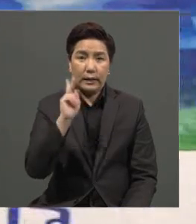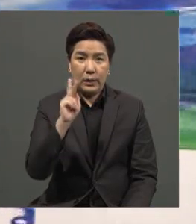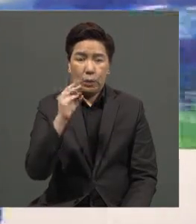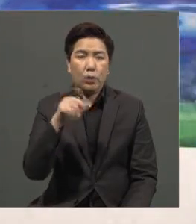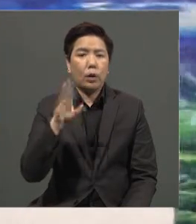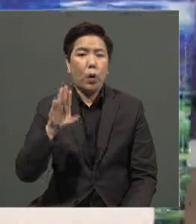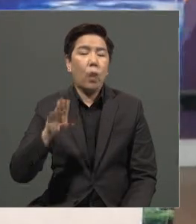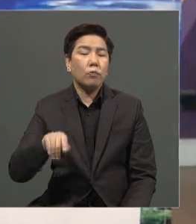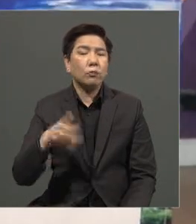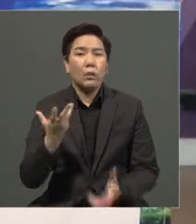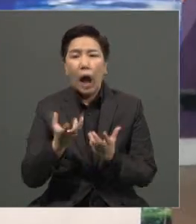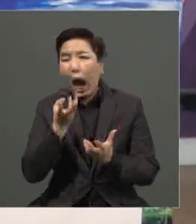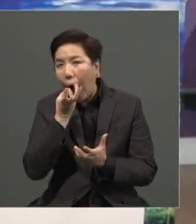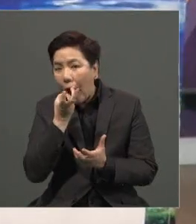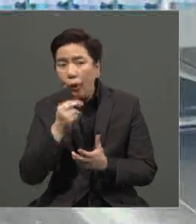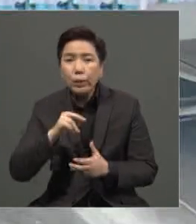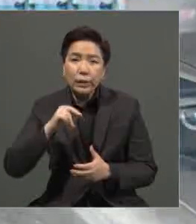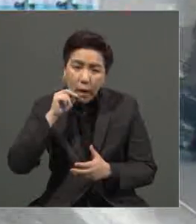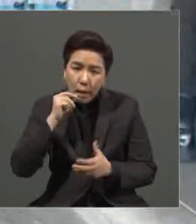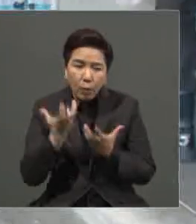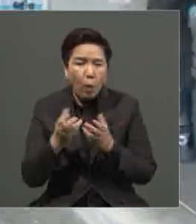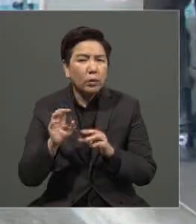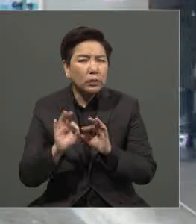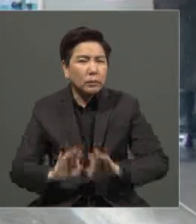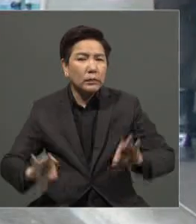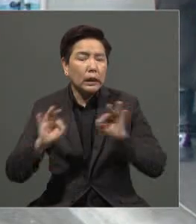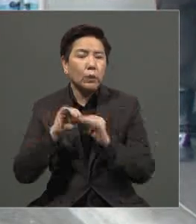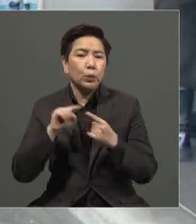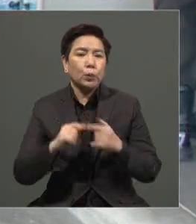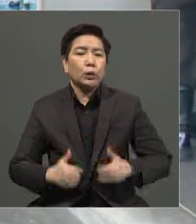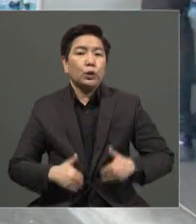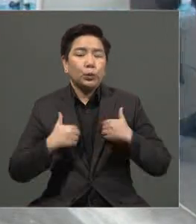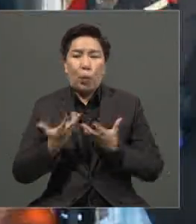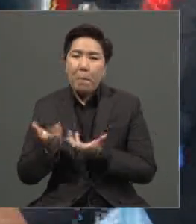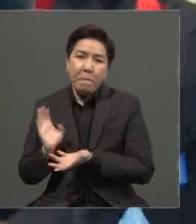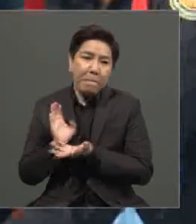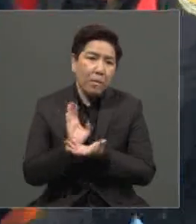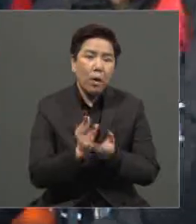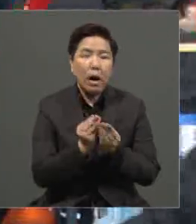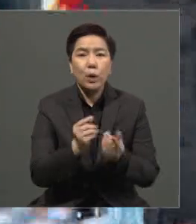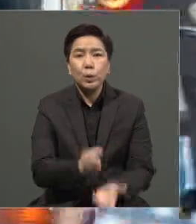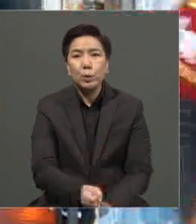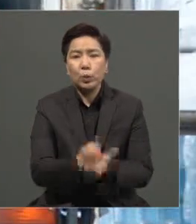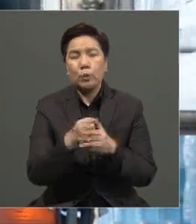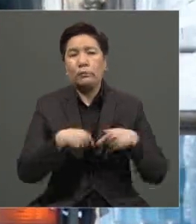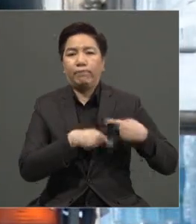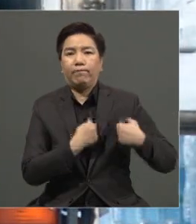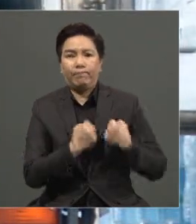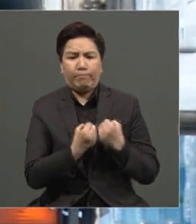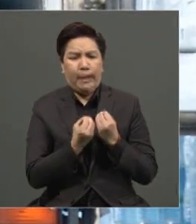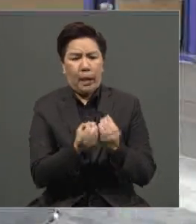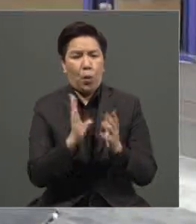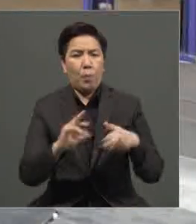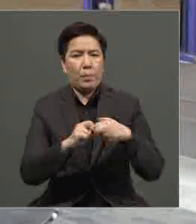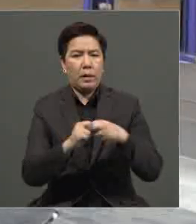มหาชนครับที่ได้นำข้าวสารน้ำดื่มและของใช้ในชีวิตประจำวันมาบริจาคเป็นจำนวนมากเพื่อช่วยเหลือและเป็นกำลังใจให้กับ